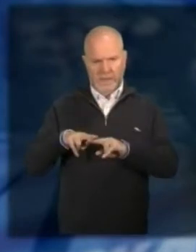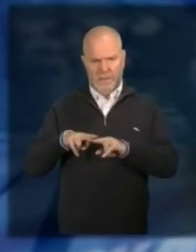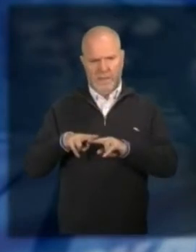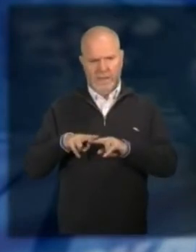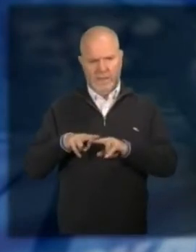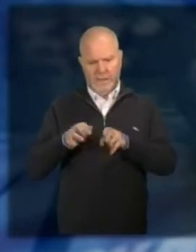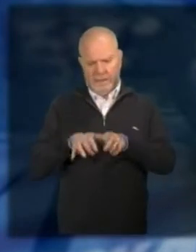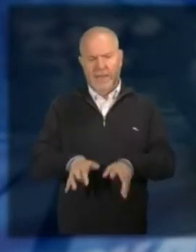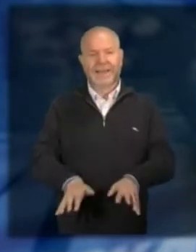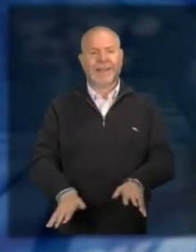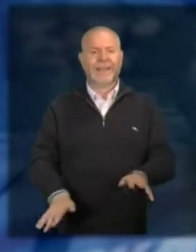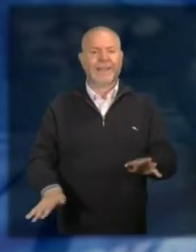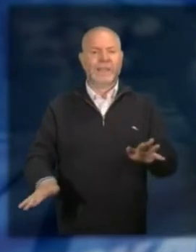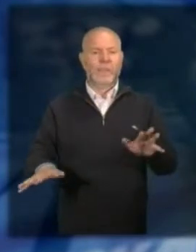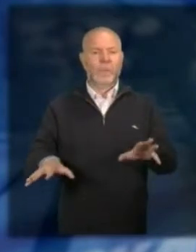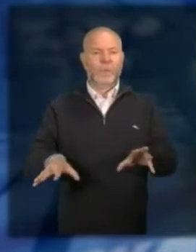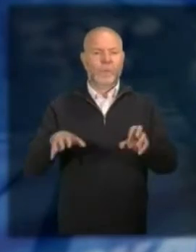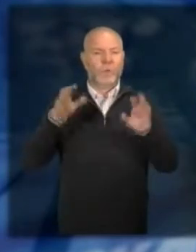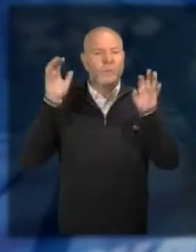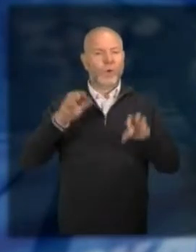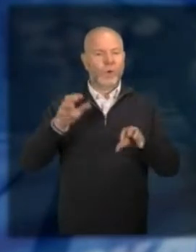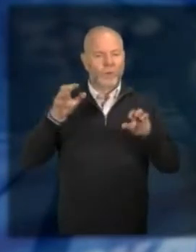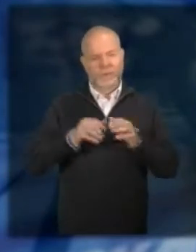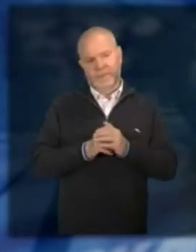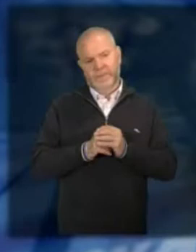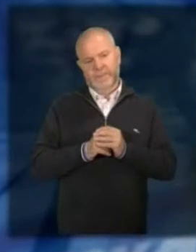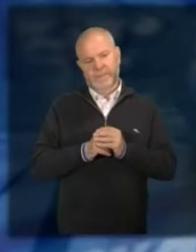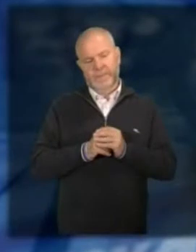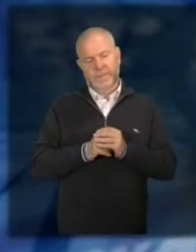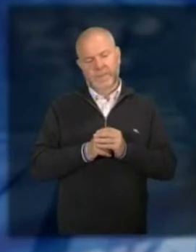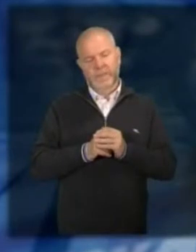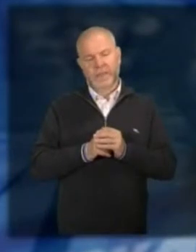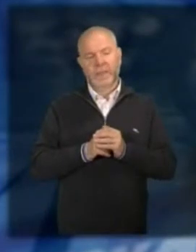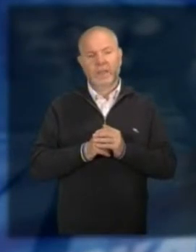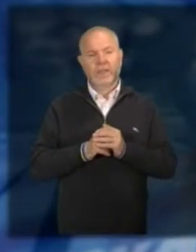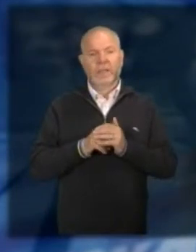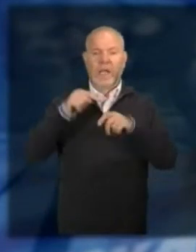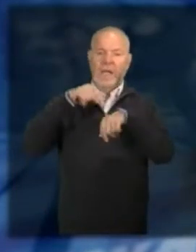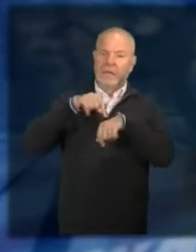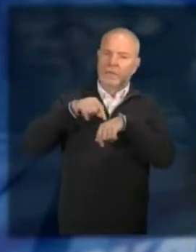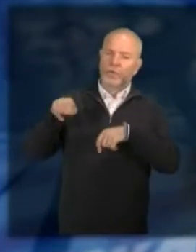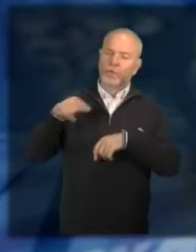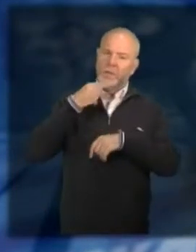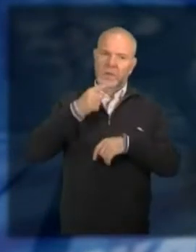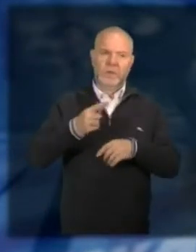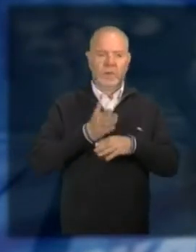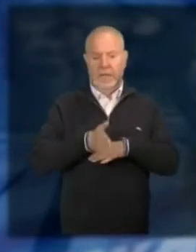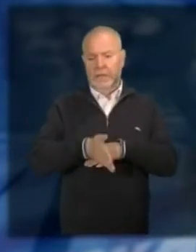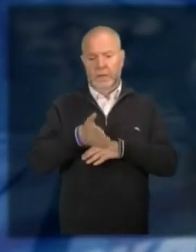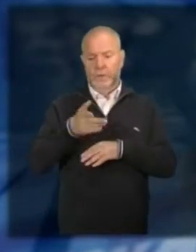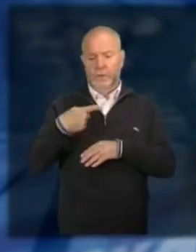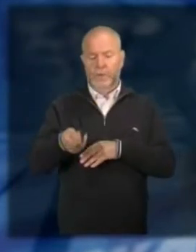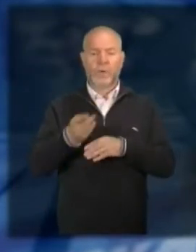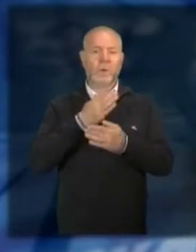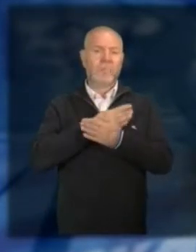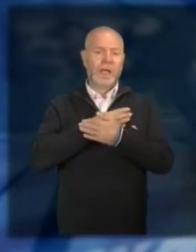le radici possano assorbire la pioggia. L'assessore ai lavori pubblici Matteo Polo Fritz ha assicurato che entro la prima decade di maggio